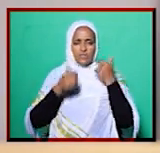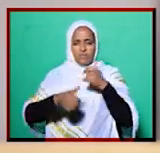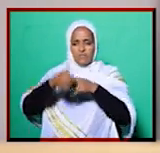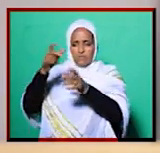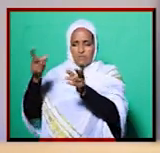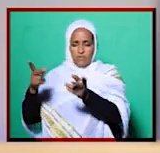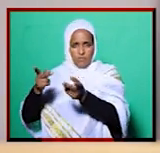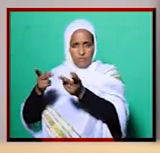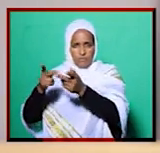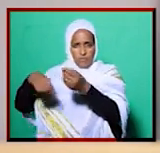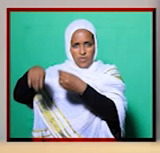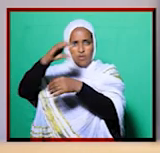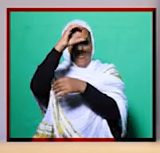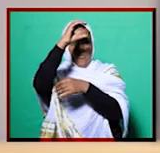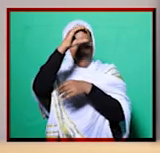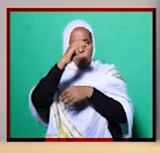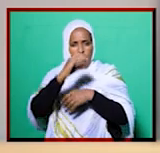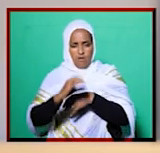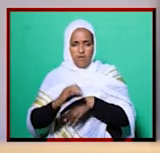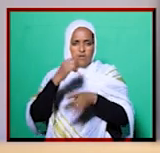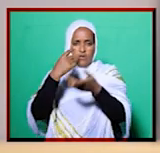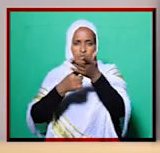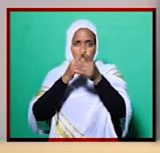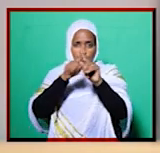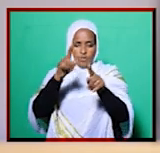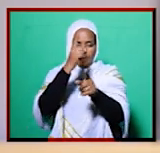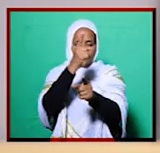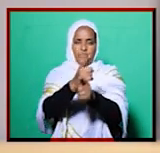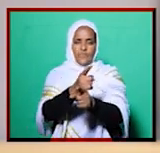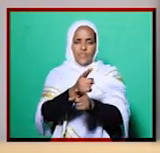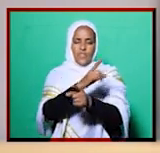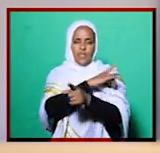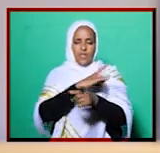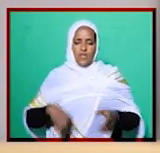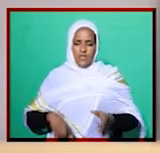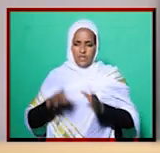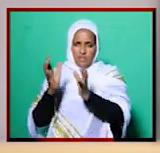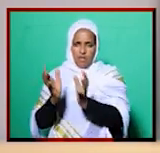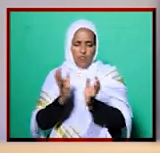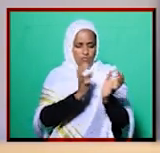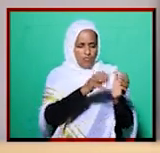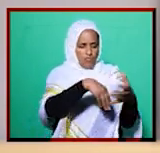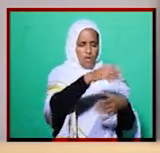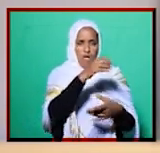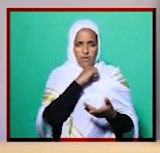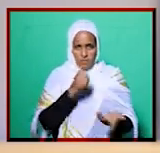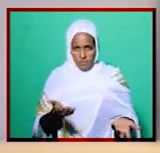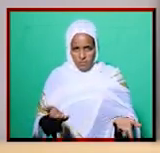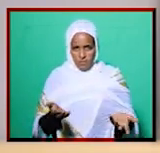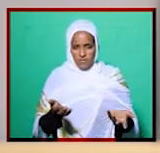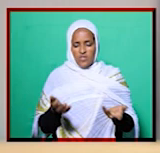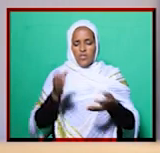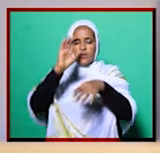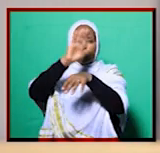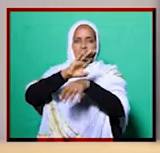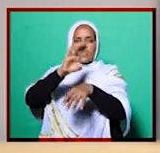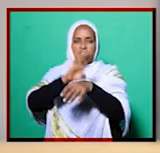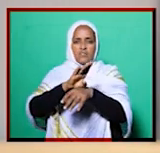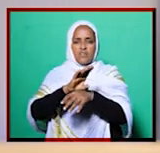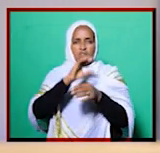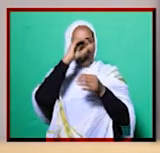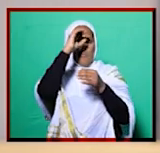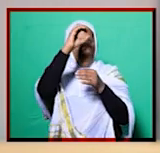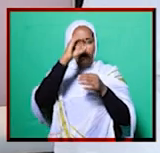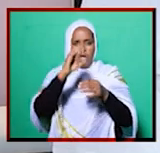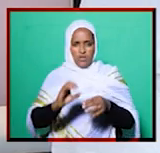ሀገረ ስብከት ወረዳ ቤተክህነት አጥቢያ ቤተክርስቲያን የሚሉ መዋቅር አሉ መዋቅሮቹ ግን በአግባብ ምመናንም ድርሻቸውን እየተወጡ